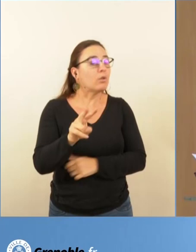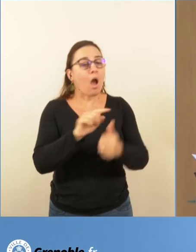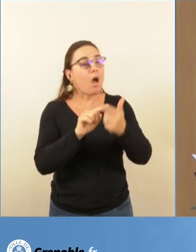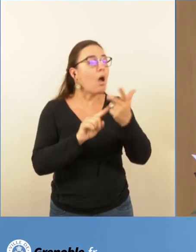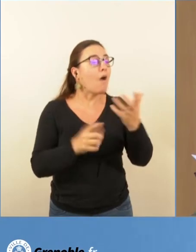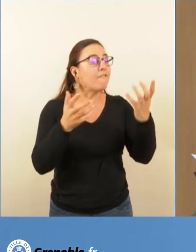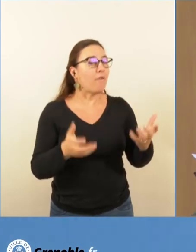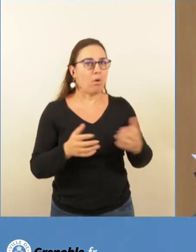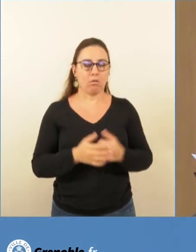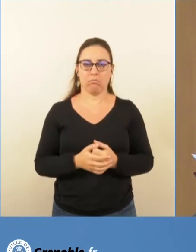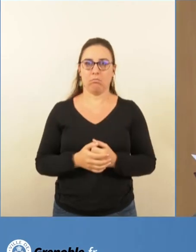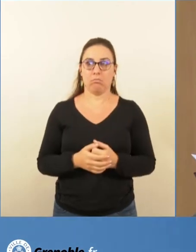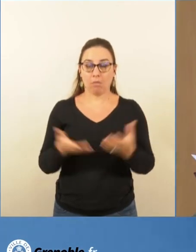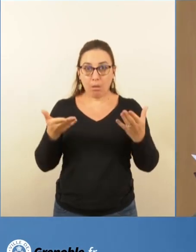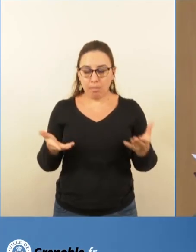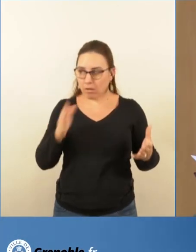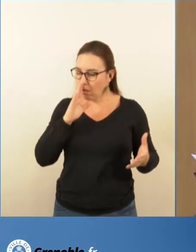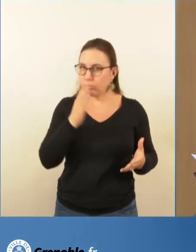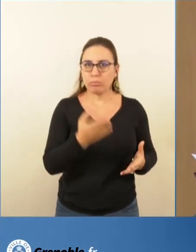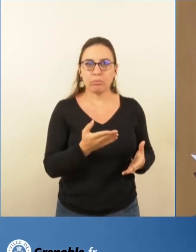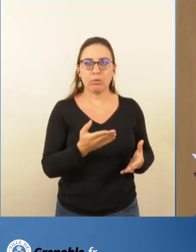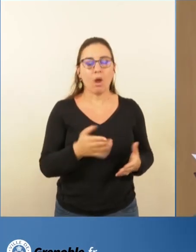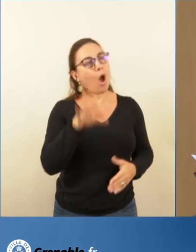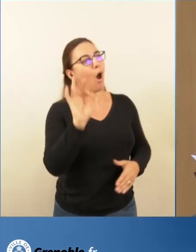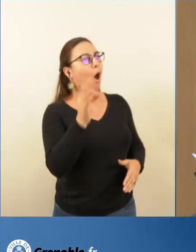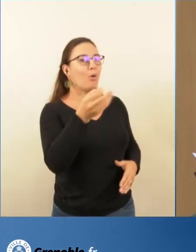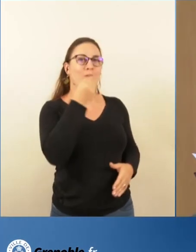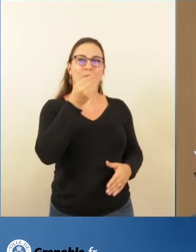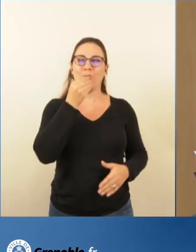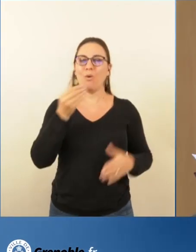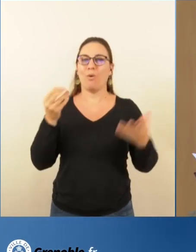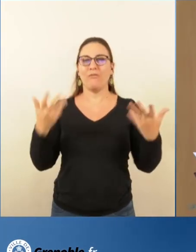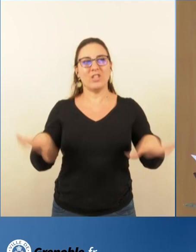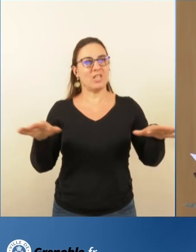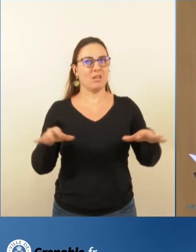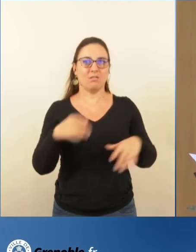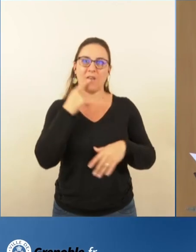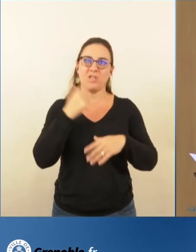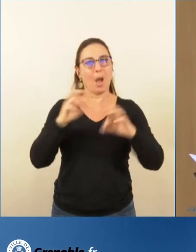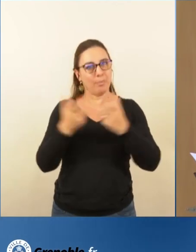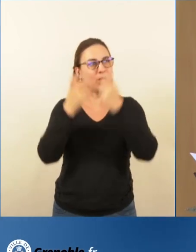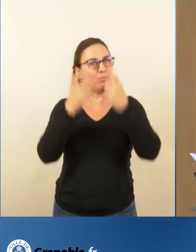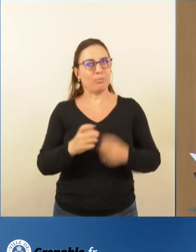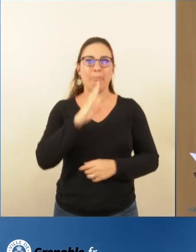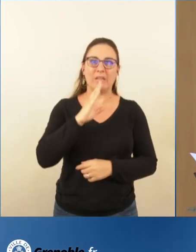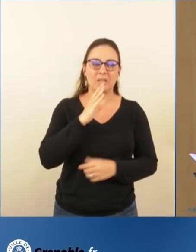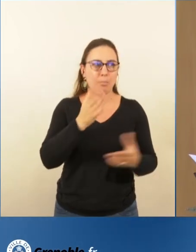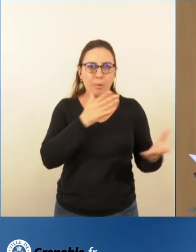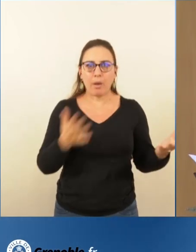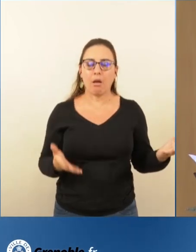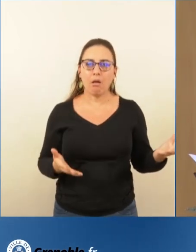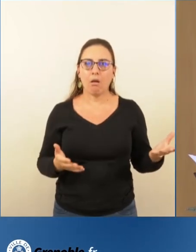vous ne pouvez pas aujourd'hui vous féliciter d'alléger donc la facture périscolaire méridien des familles